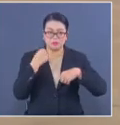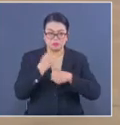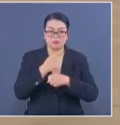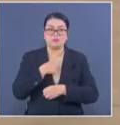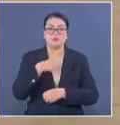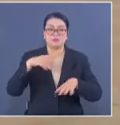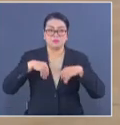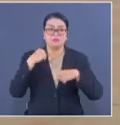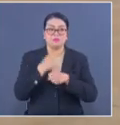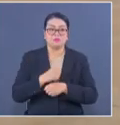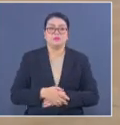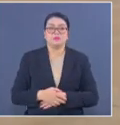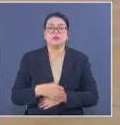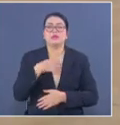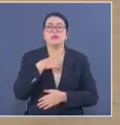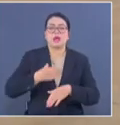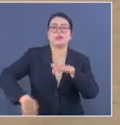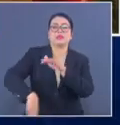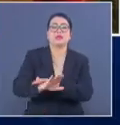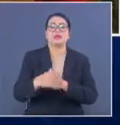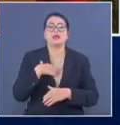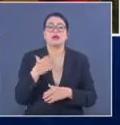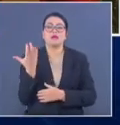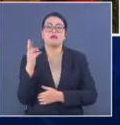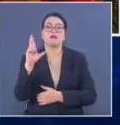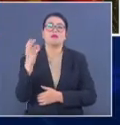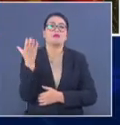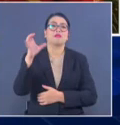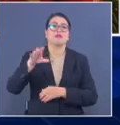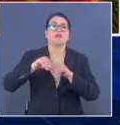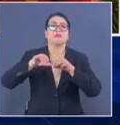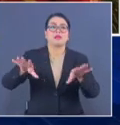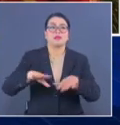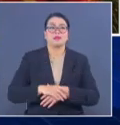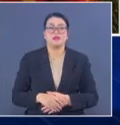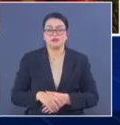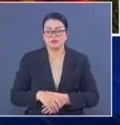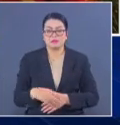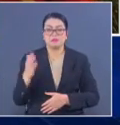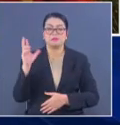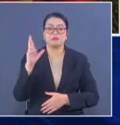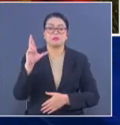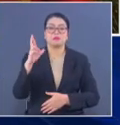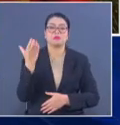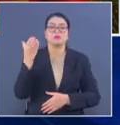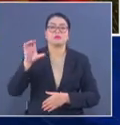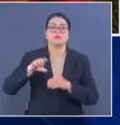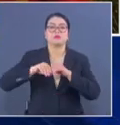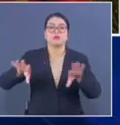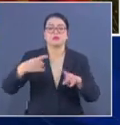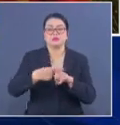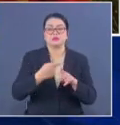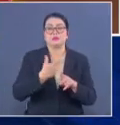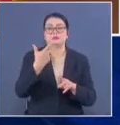ปที่ปรากฏเป็นการสร้างคอนเทนต ์ เพื่อเอาไปลง TikTok เท่านั้นและการสร้างคอนเทนต์นี้เกิดขึ้นเมื่อประมาณสัก3เดือนที่